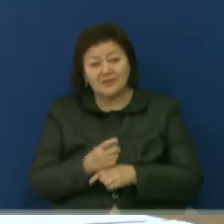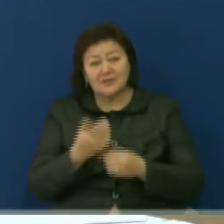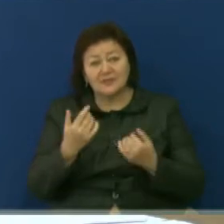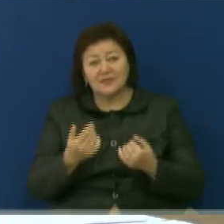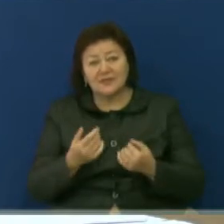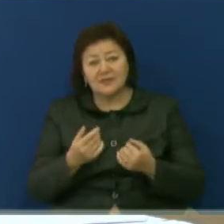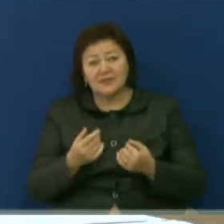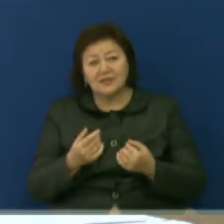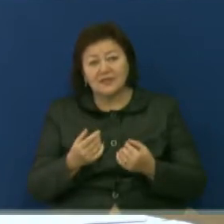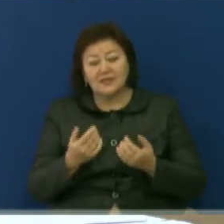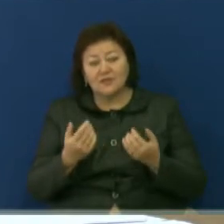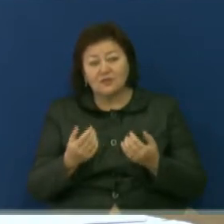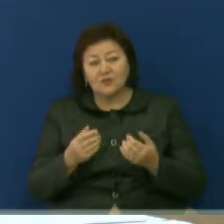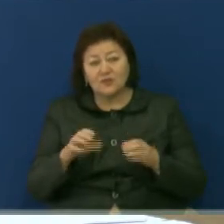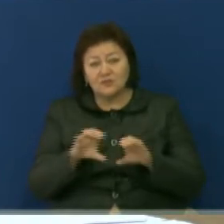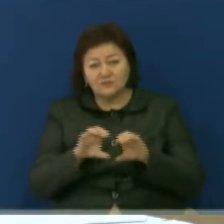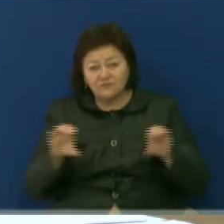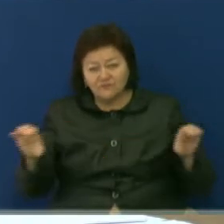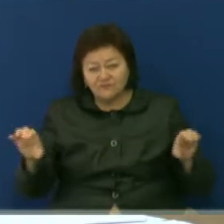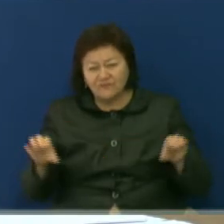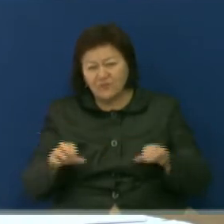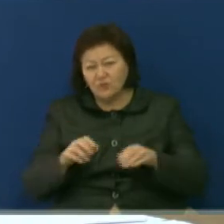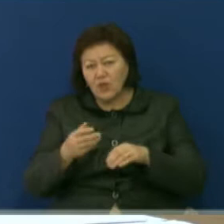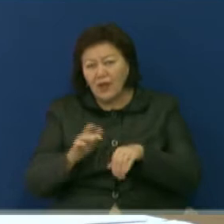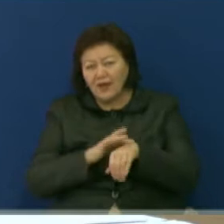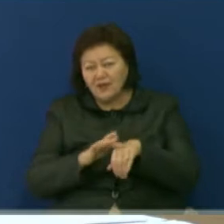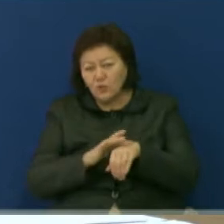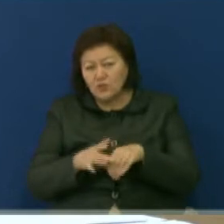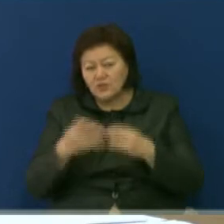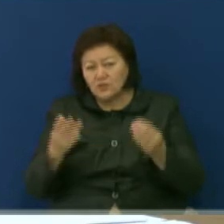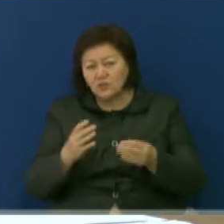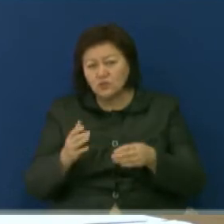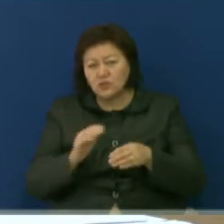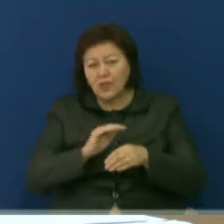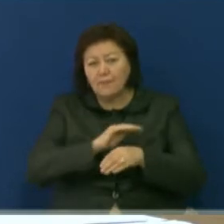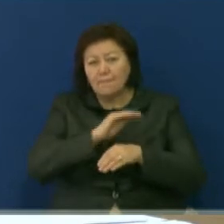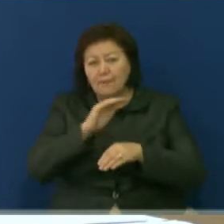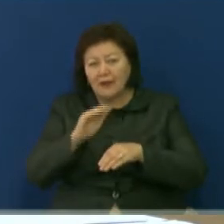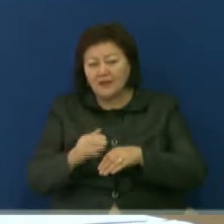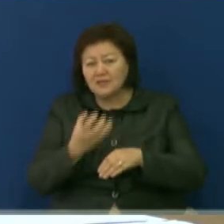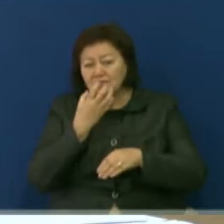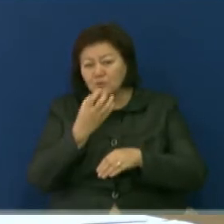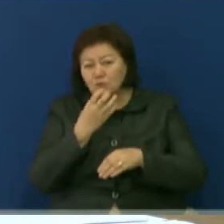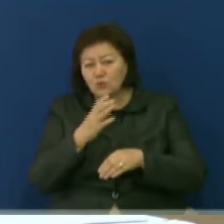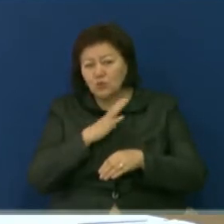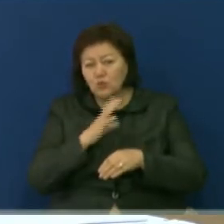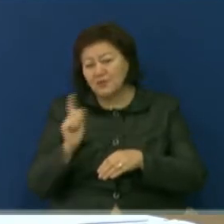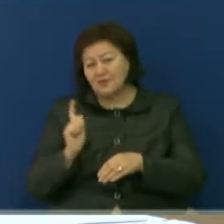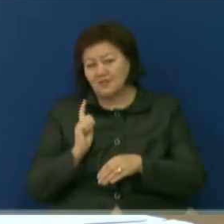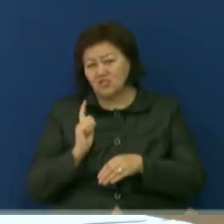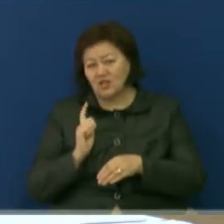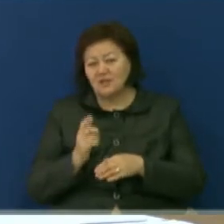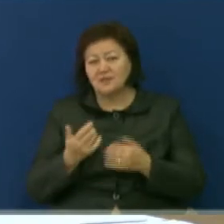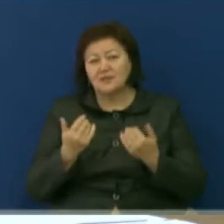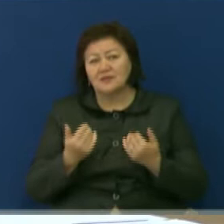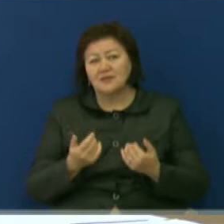ысыраптарды жою. Бұл құбырлардың ашық тұстарын қалпына келтіру, өлшеу құралдарының болмау және басқа да технологиялық мәселелер. Ең бастысы коммерциялық шығындарды